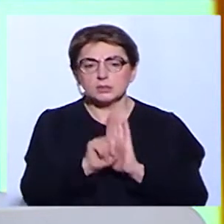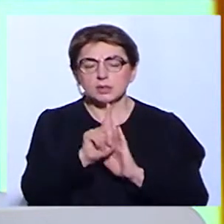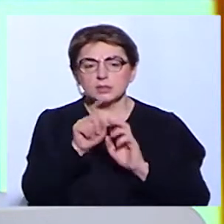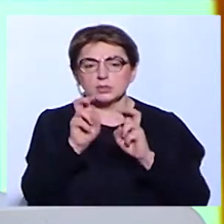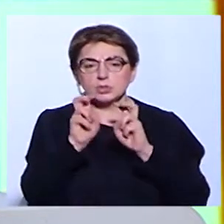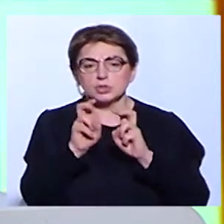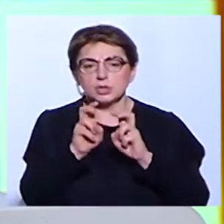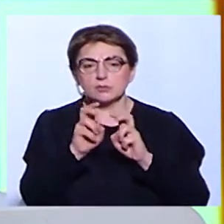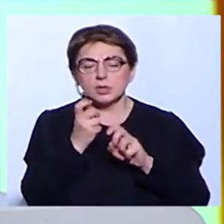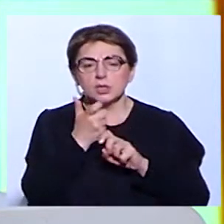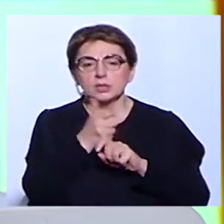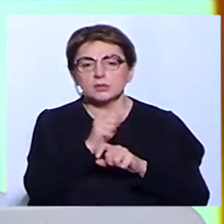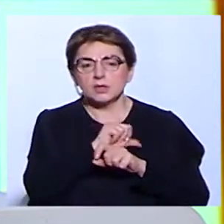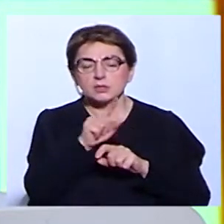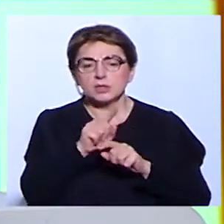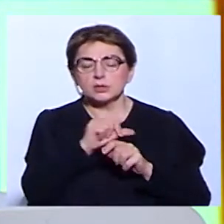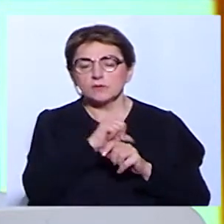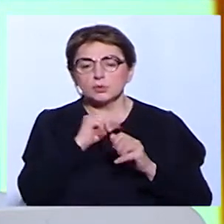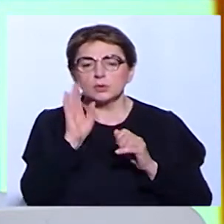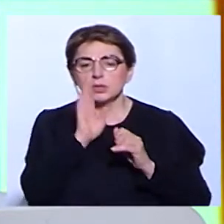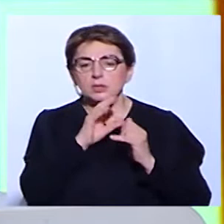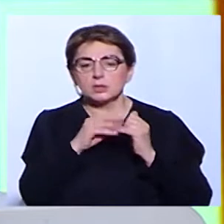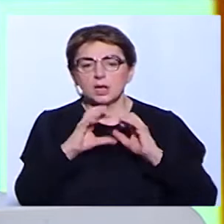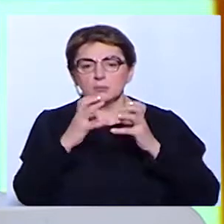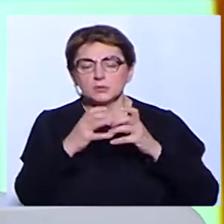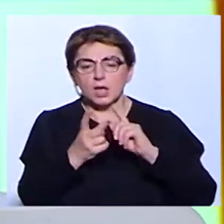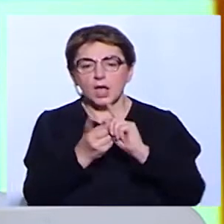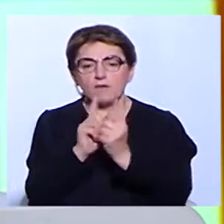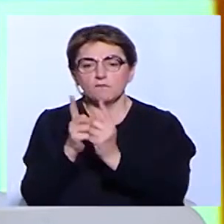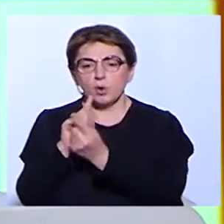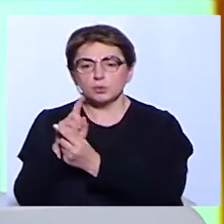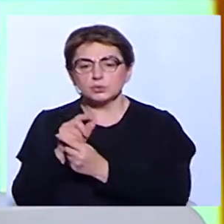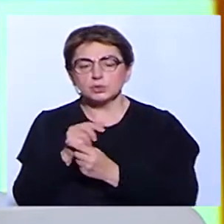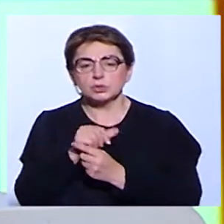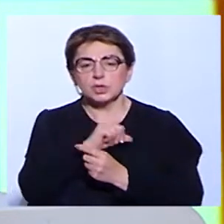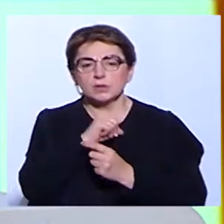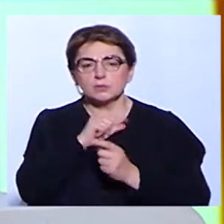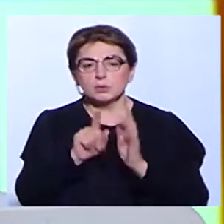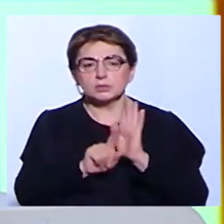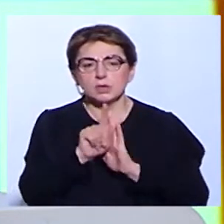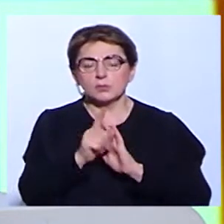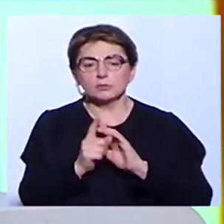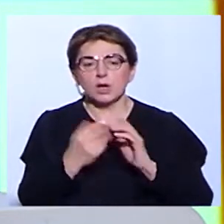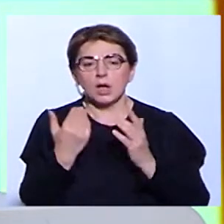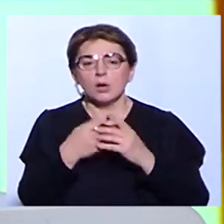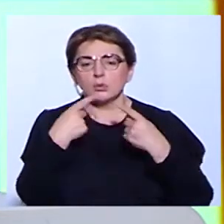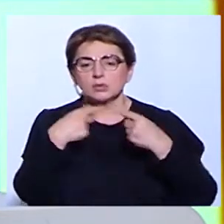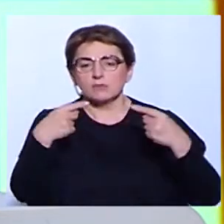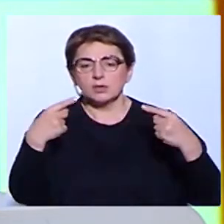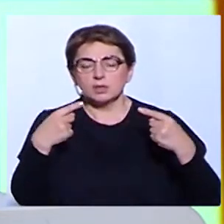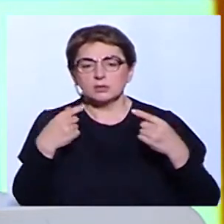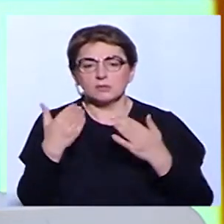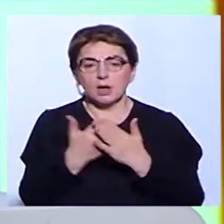რომ დედამიწაზე არსებული ევოლუციის პროცესში წარმოიშვა დედამიწაზე არსებული უამრავი